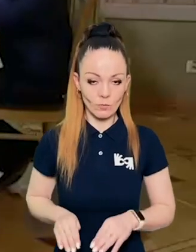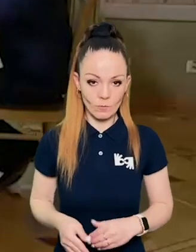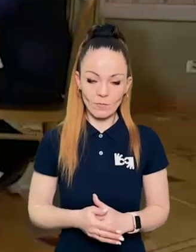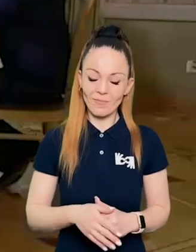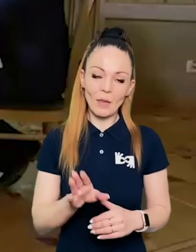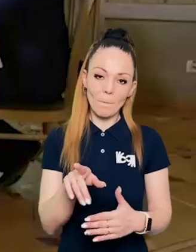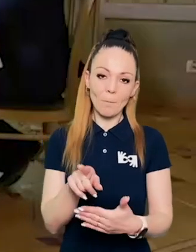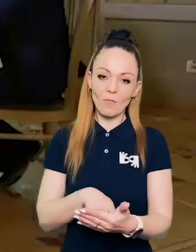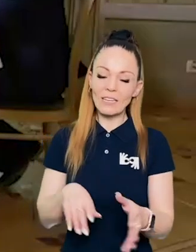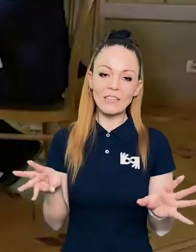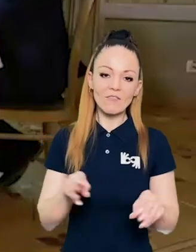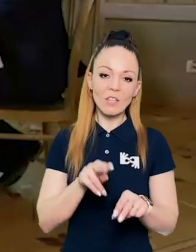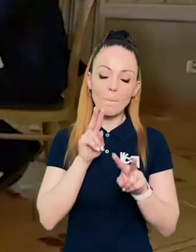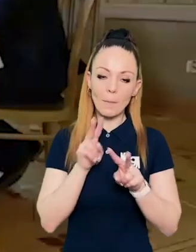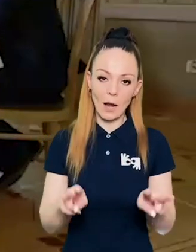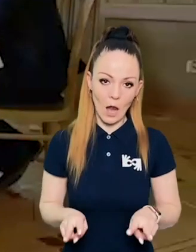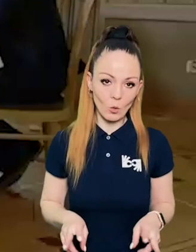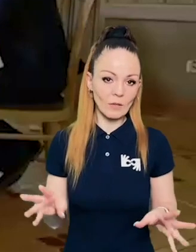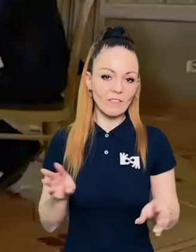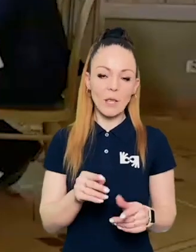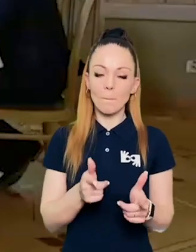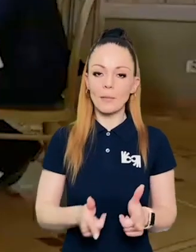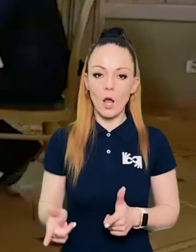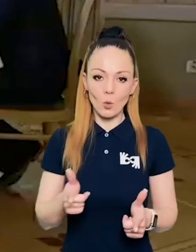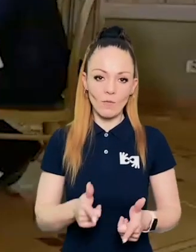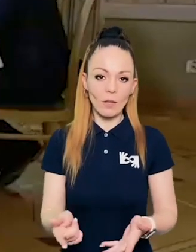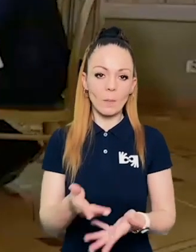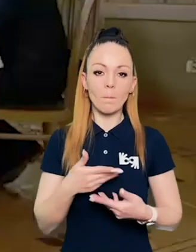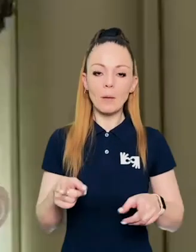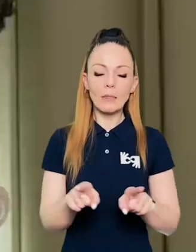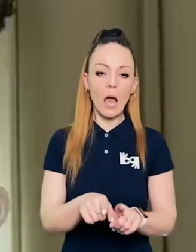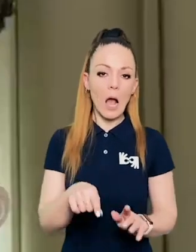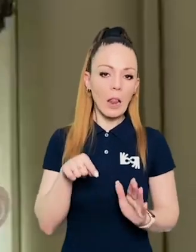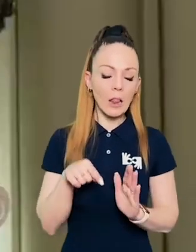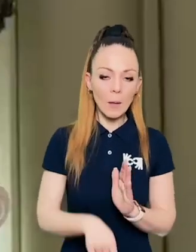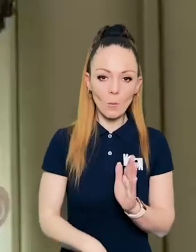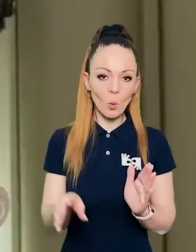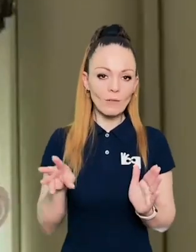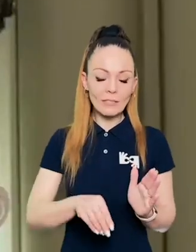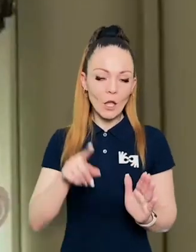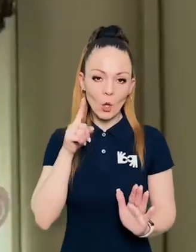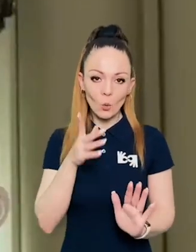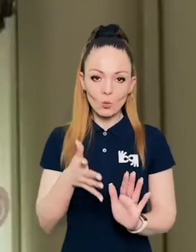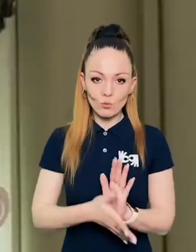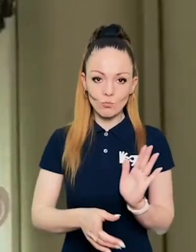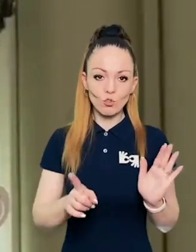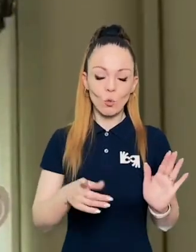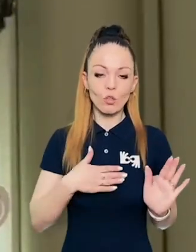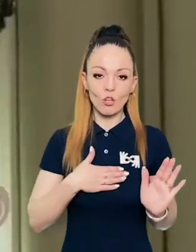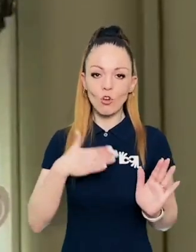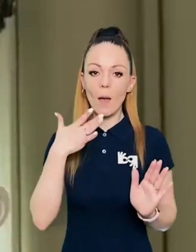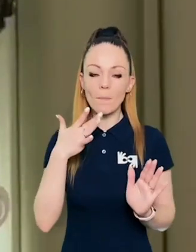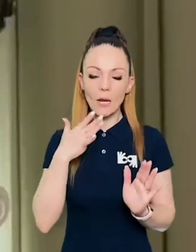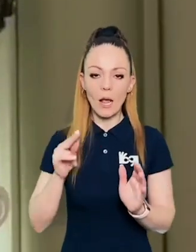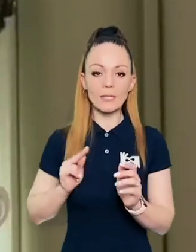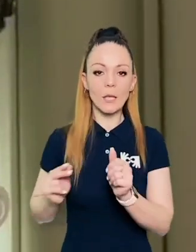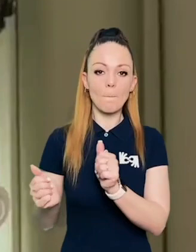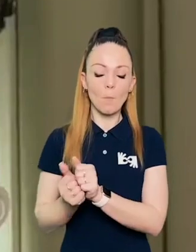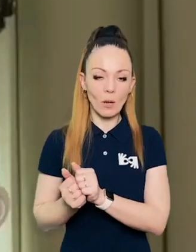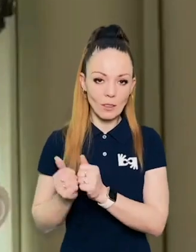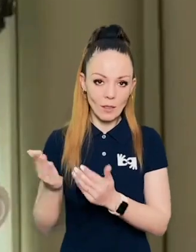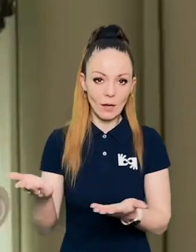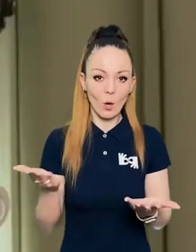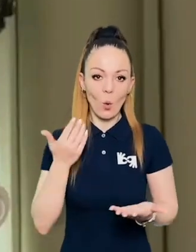свої методички. Все переглянуто, повірте, все підготовлено. І ми так глибоко все розуміємо, що